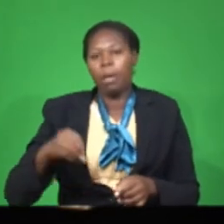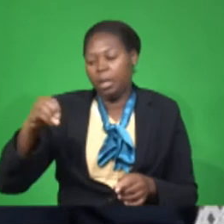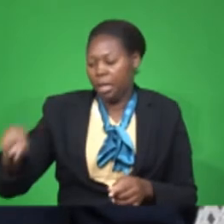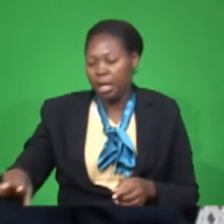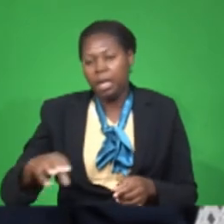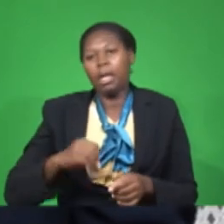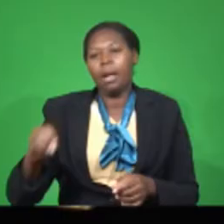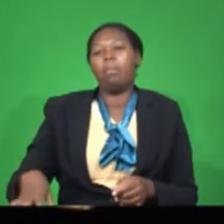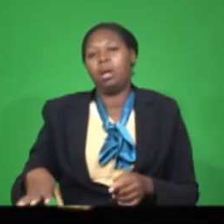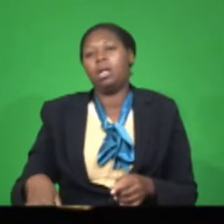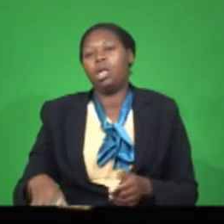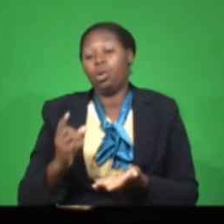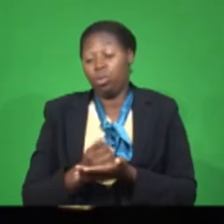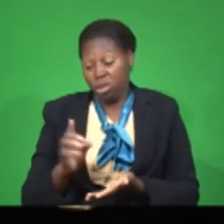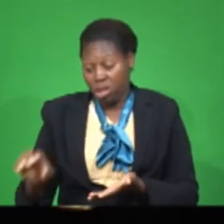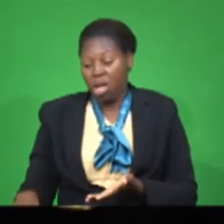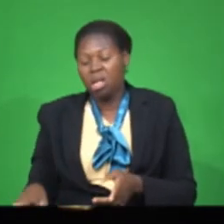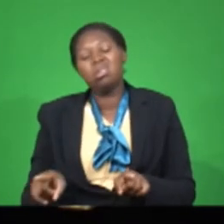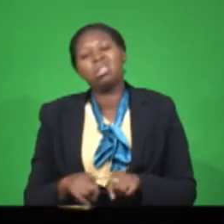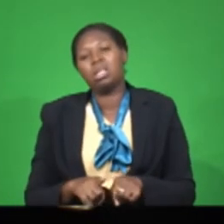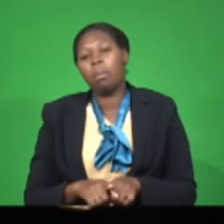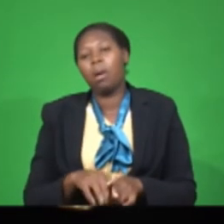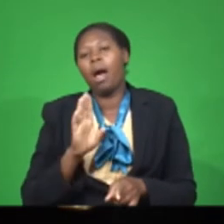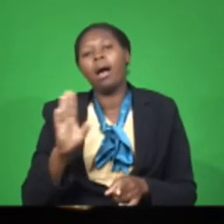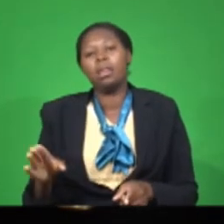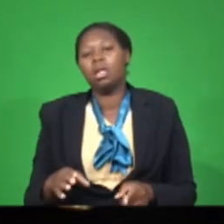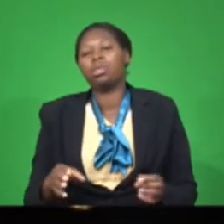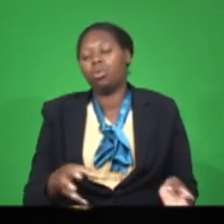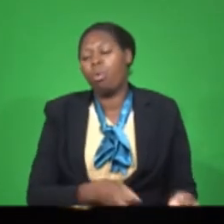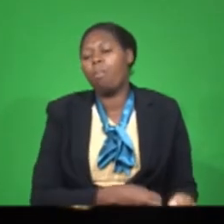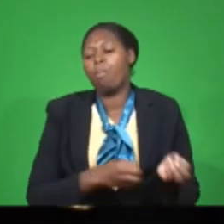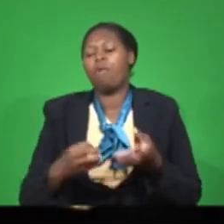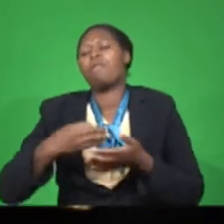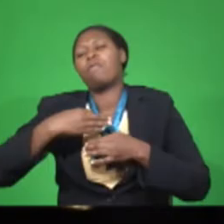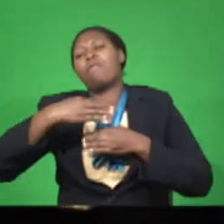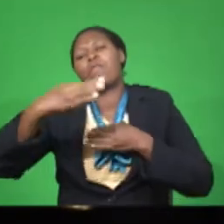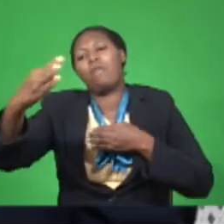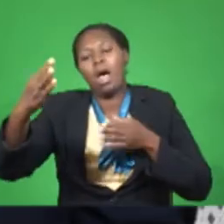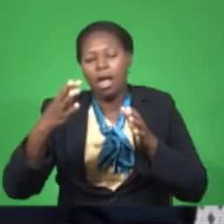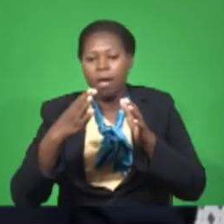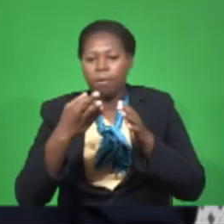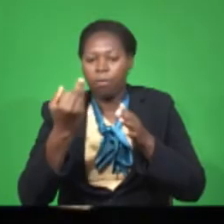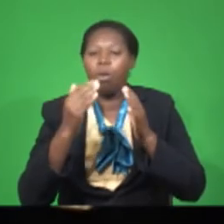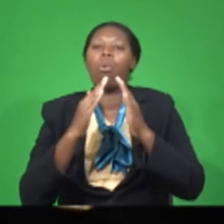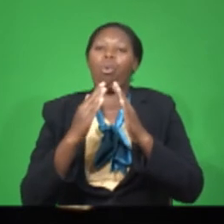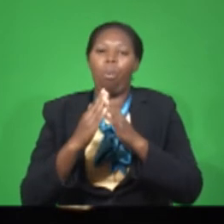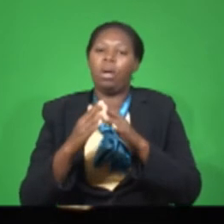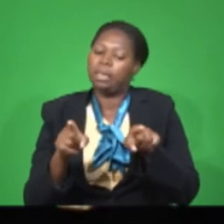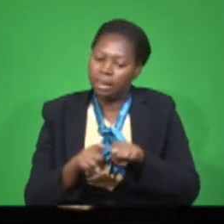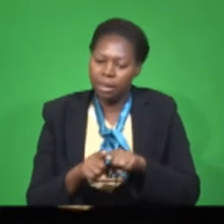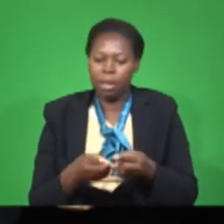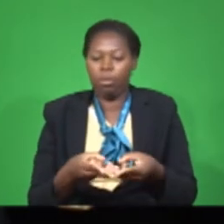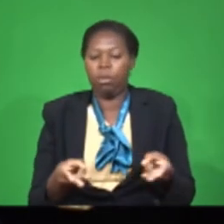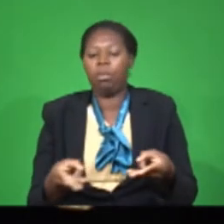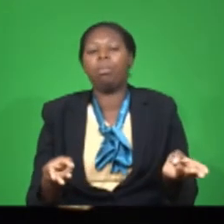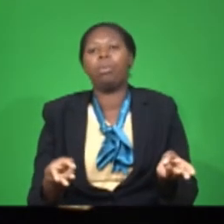nemusha andiozvo kana muchirasa marara ndozvinoiswa mupfungwa dzavanhu naSatani kuti iwewe dai uri marara